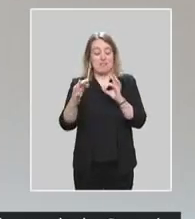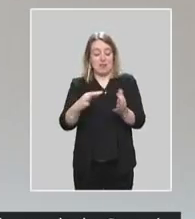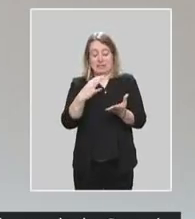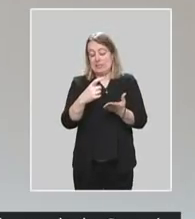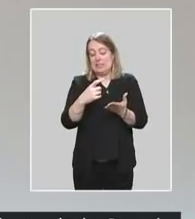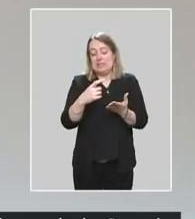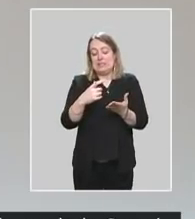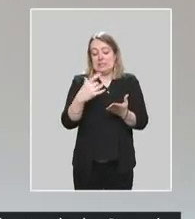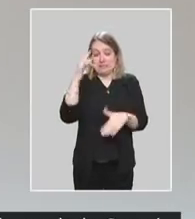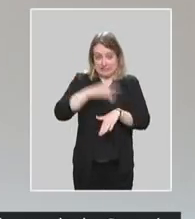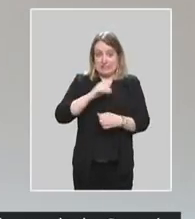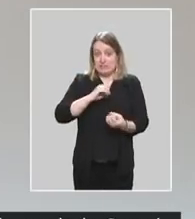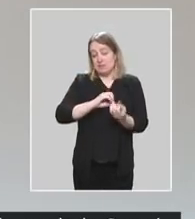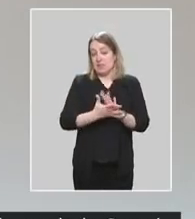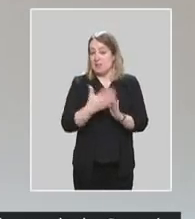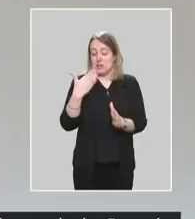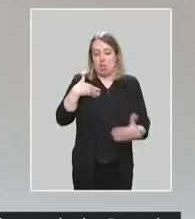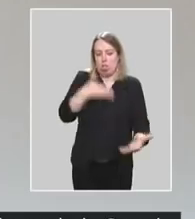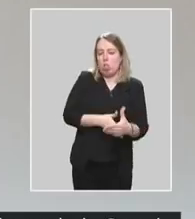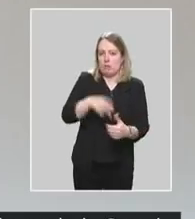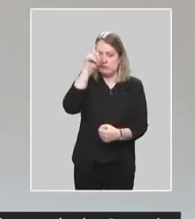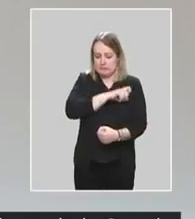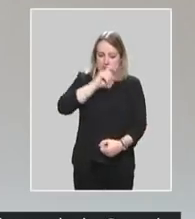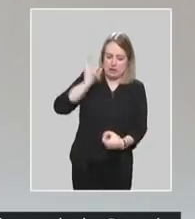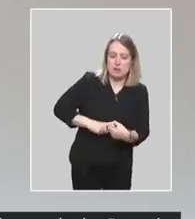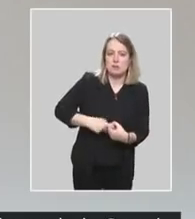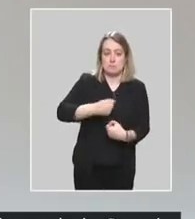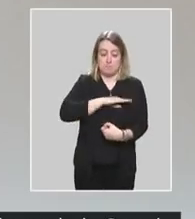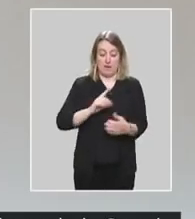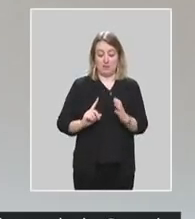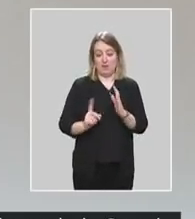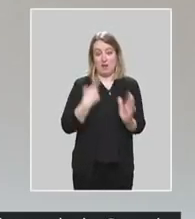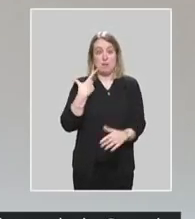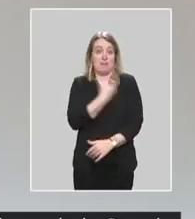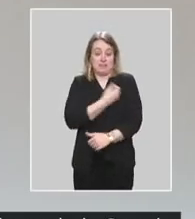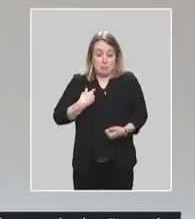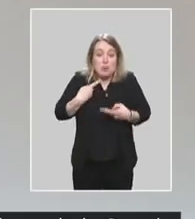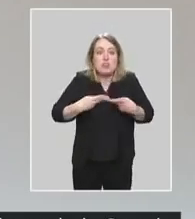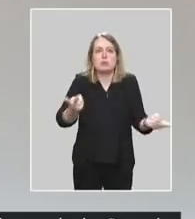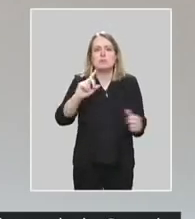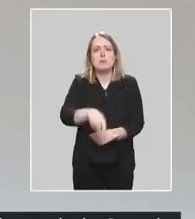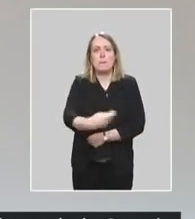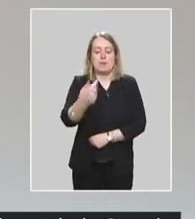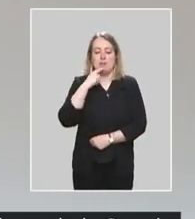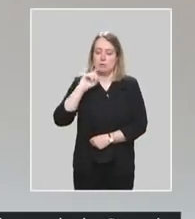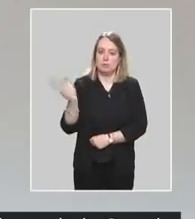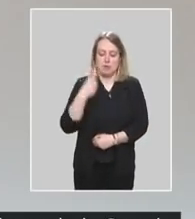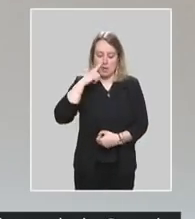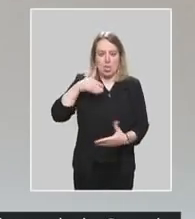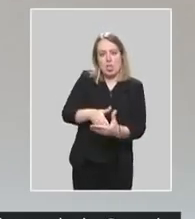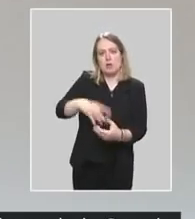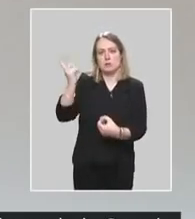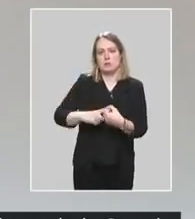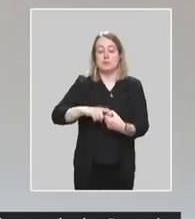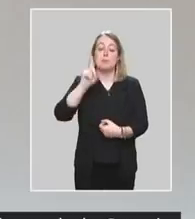soient saturés à l'heure à laquelle je confirme l'annonce de l'ouverture du rappel vaccinal. Parce que figurez-vous que je reçois beaucoup plus de